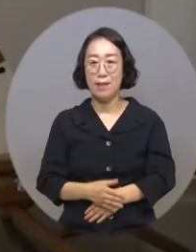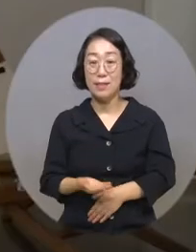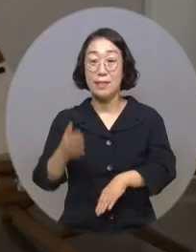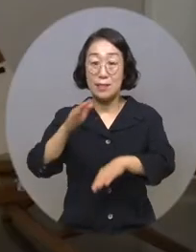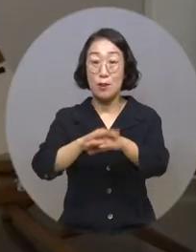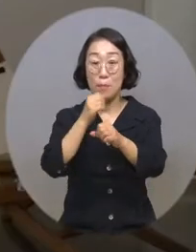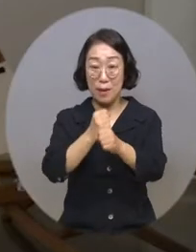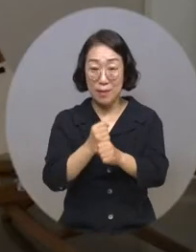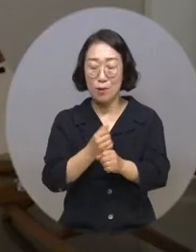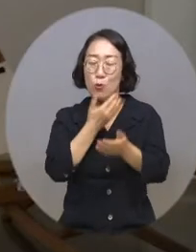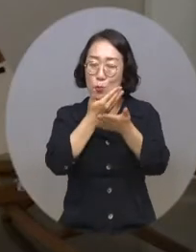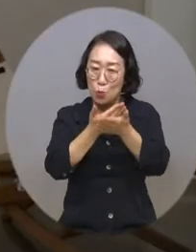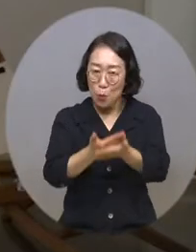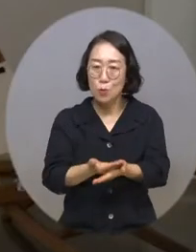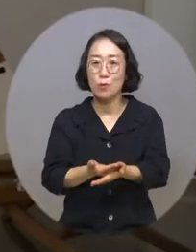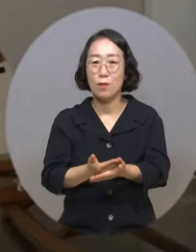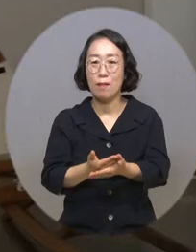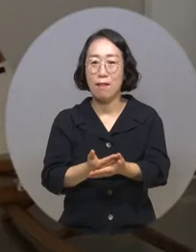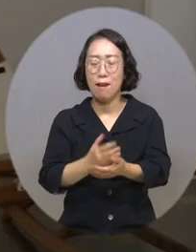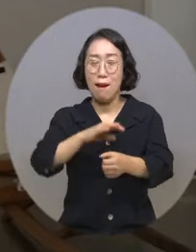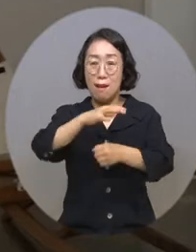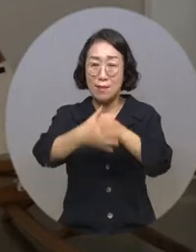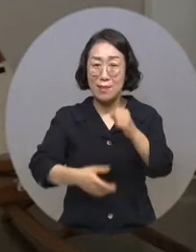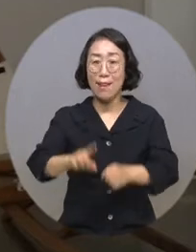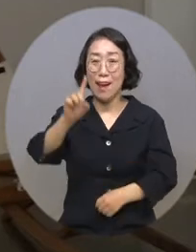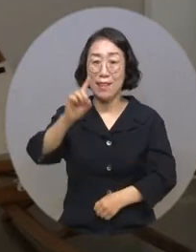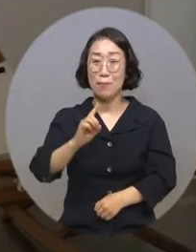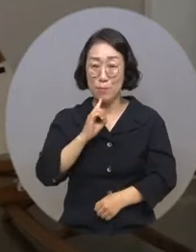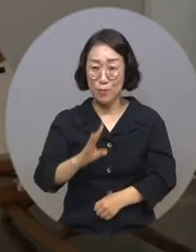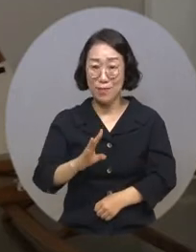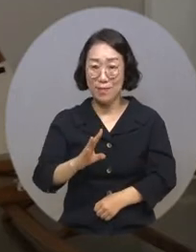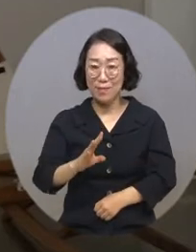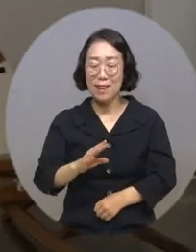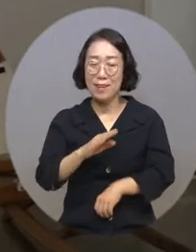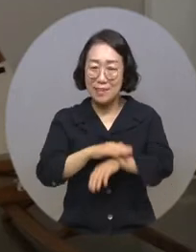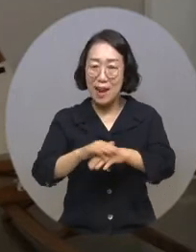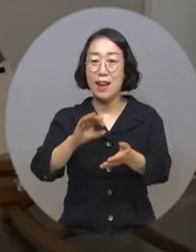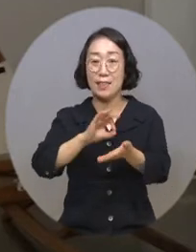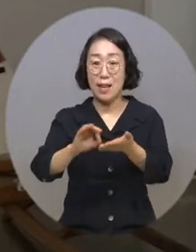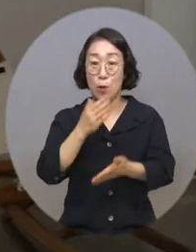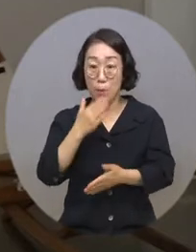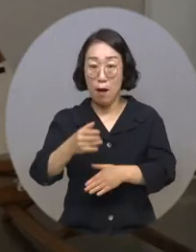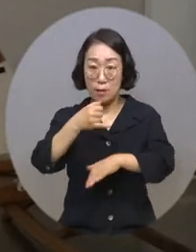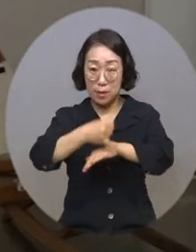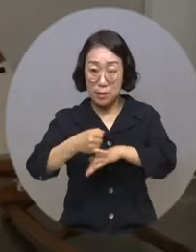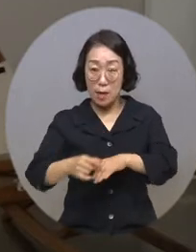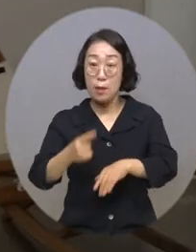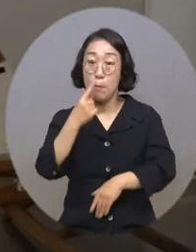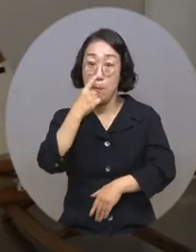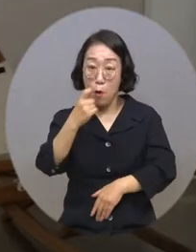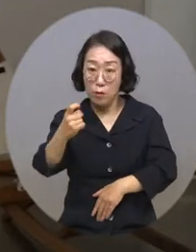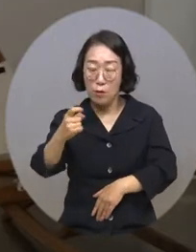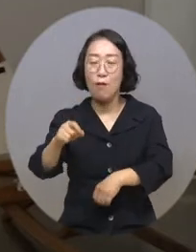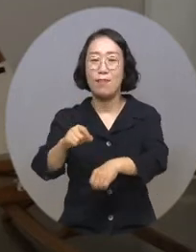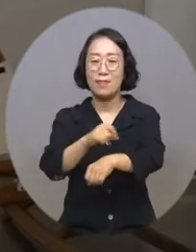만들어 더 소중하고 세상에 하나뿐인 그의 작품들은 실용적인 데다 디자인까지